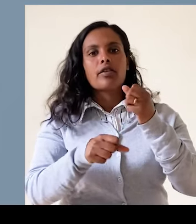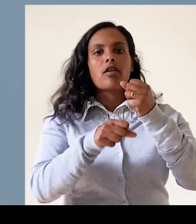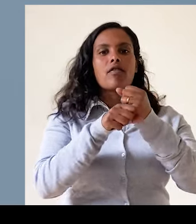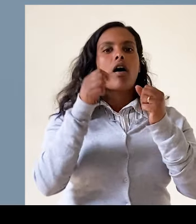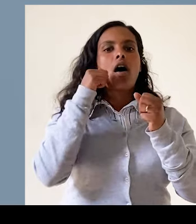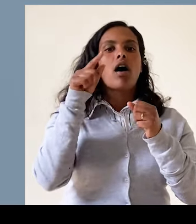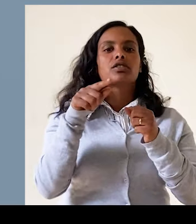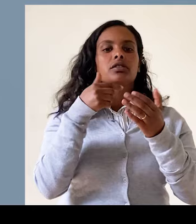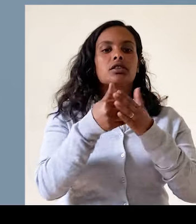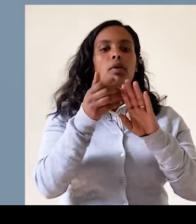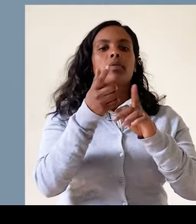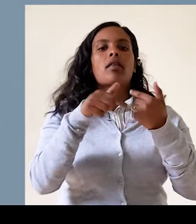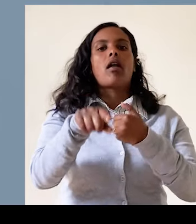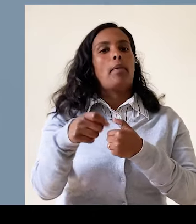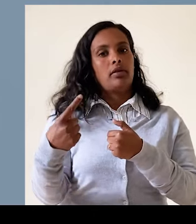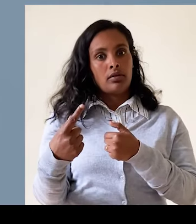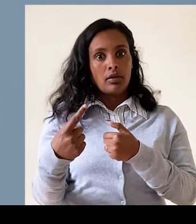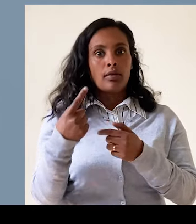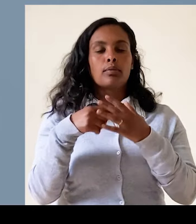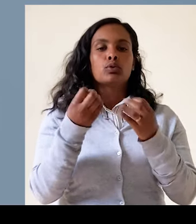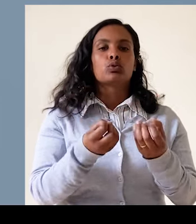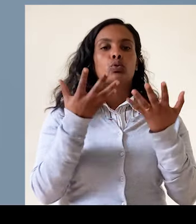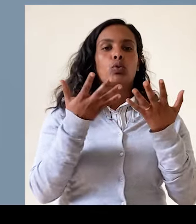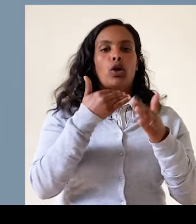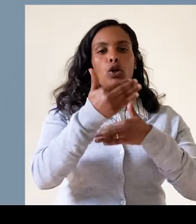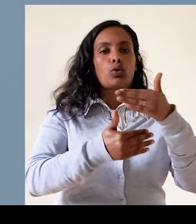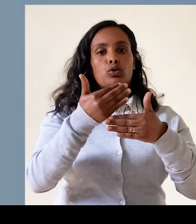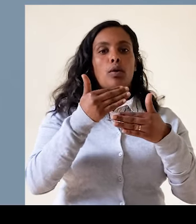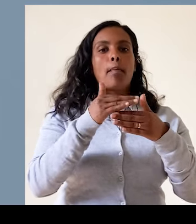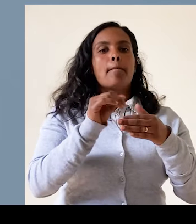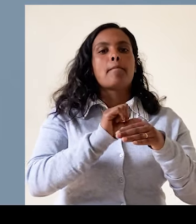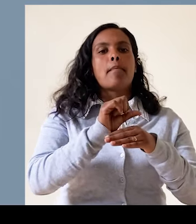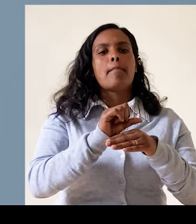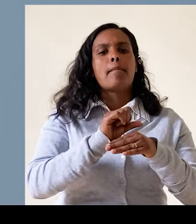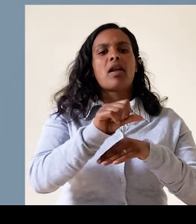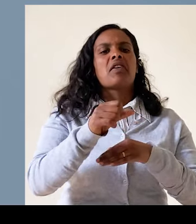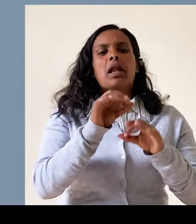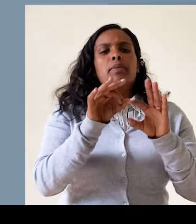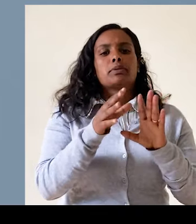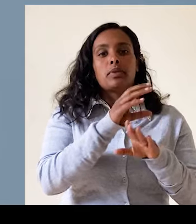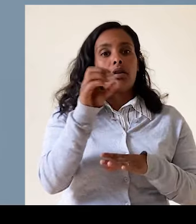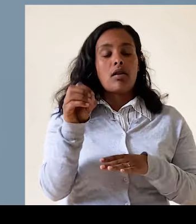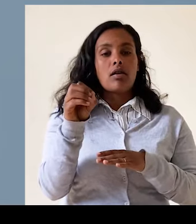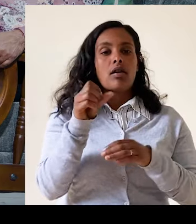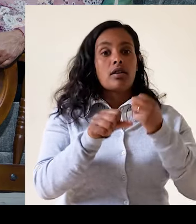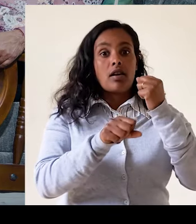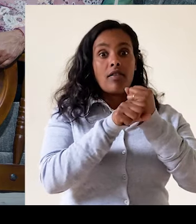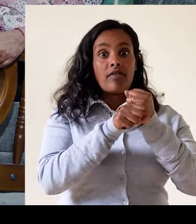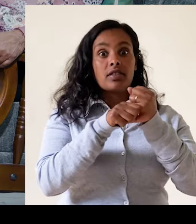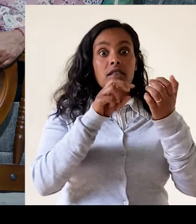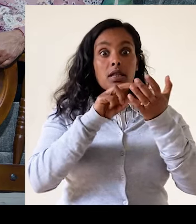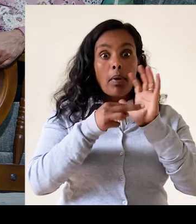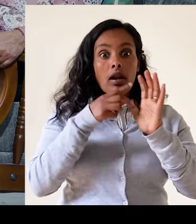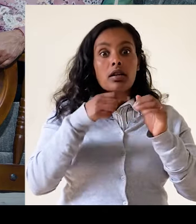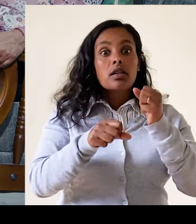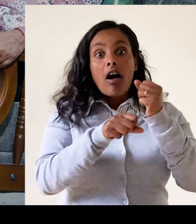ድጋፍ አንቺ ድረስ መምጣት አለበት። ብዙ ሂደቶችን ማለፍ የለብሽም እና ድጋፍ ሲባል